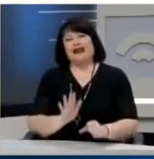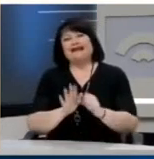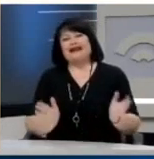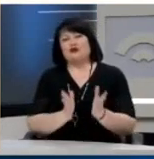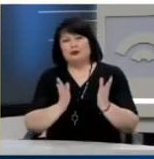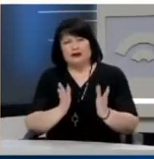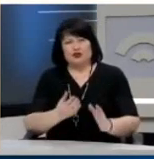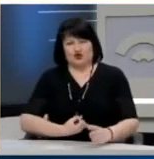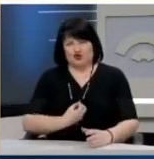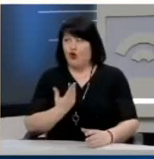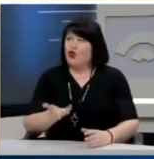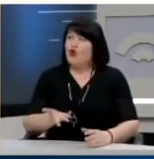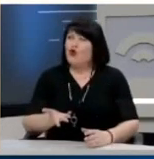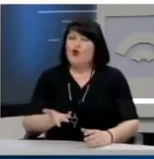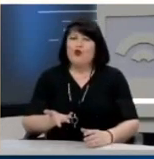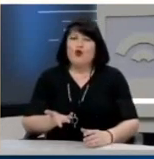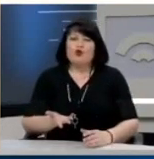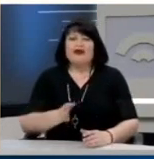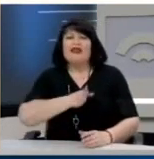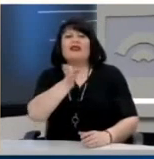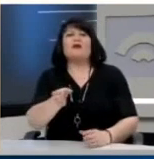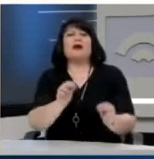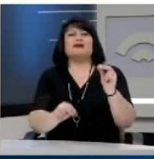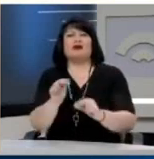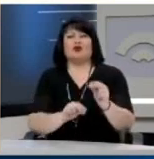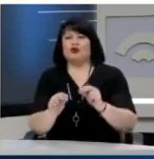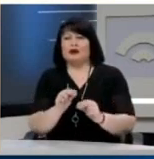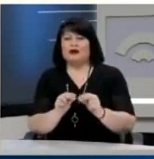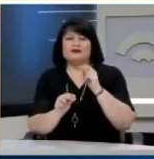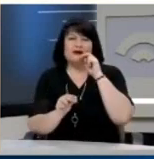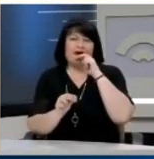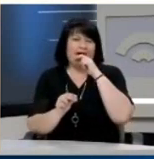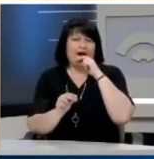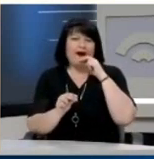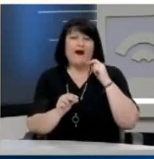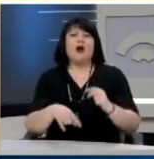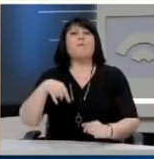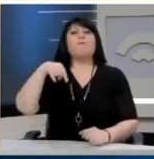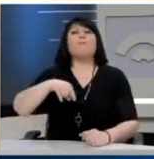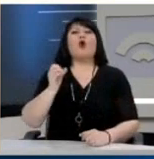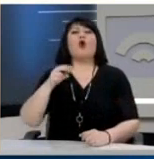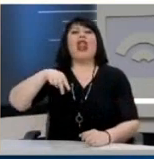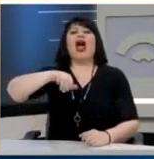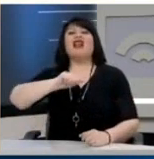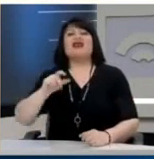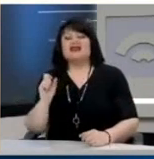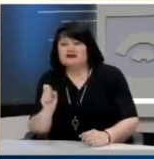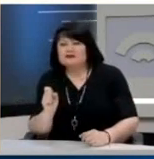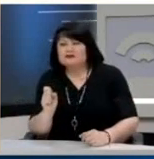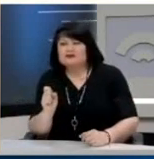έχω την αίσθηση ότι δεν πάτε στις εκλογές με την πολακιάδα και με